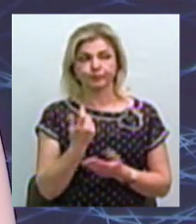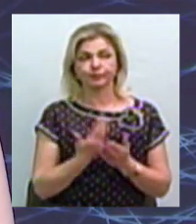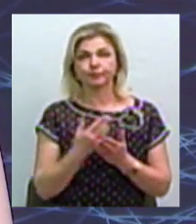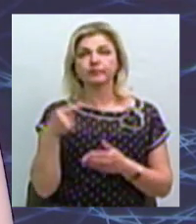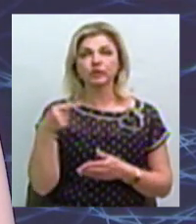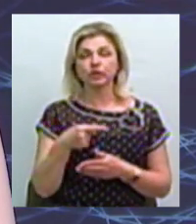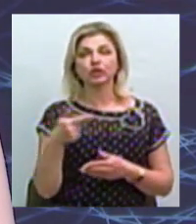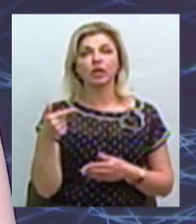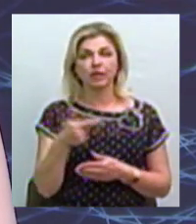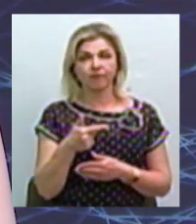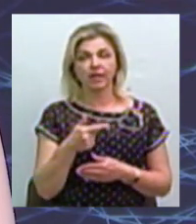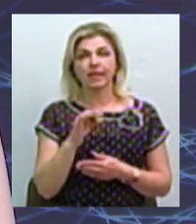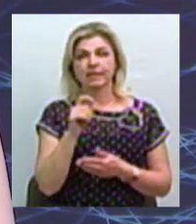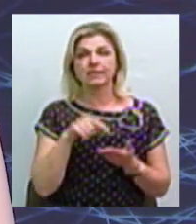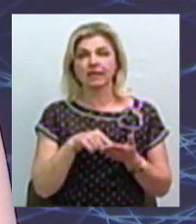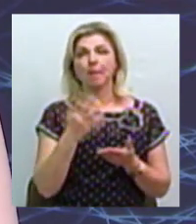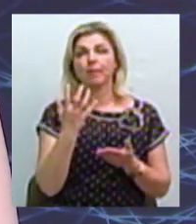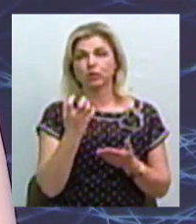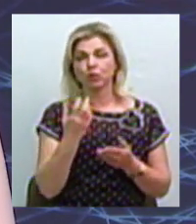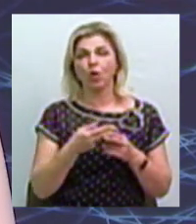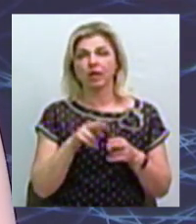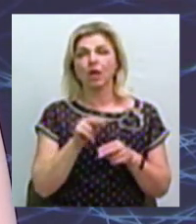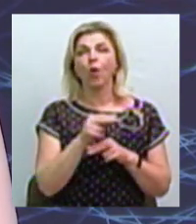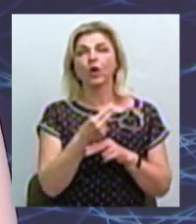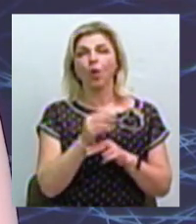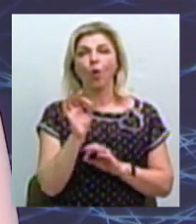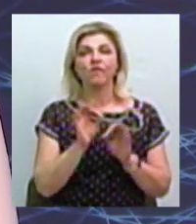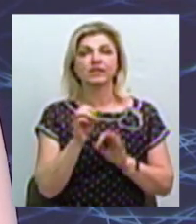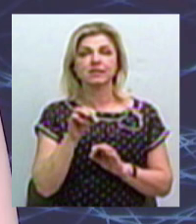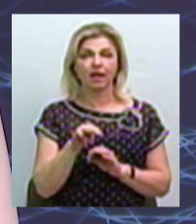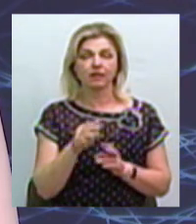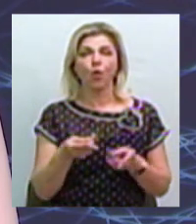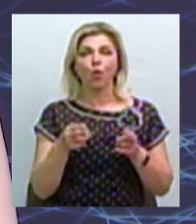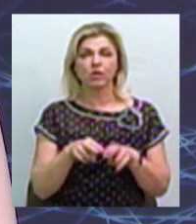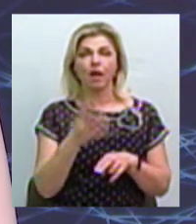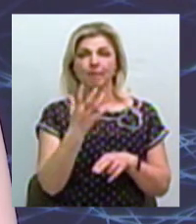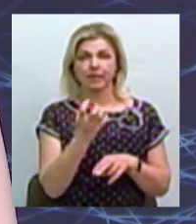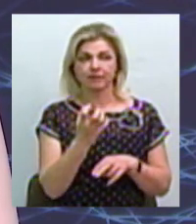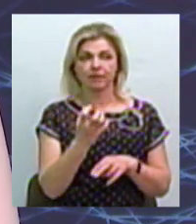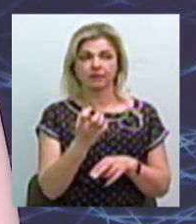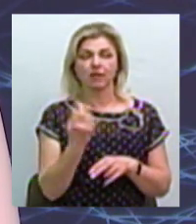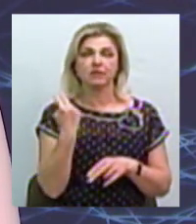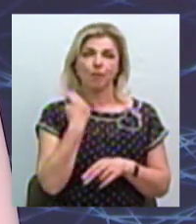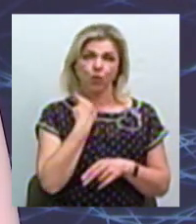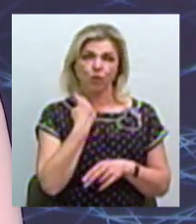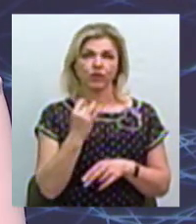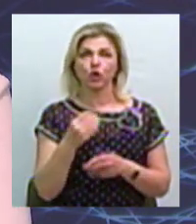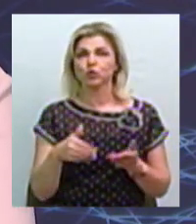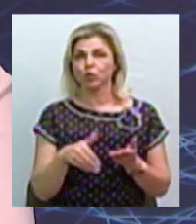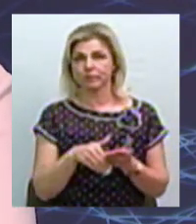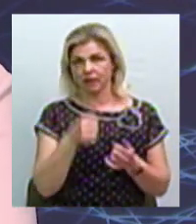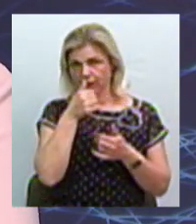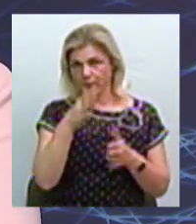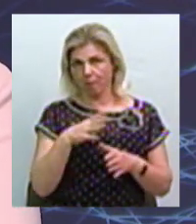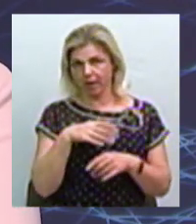1000 гривень, з них 500 – це коригуючий коефіцієнт, лишається 500 гривень заборгованості, і субсидія не може